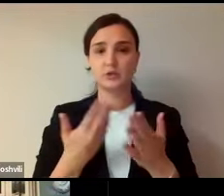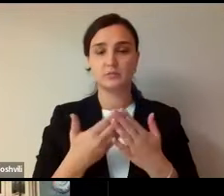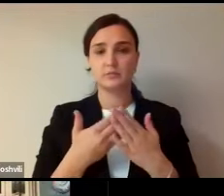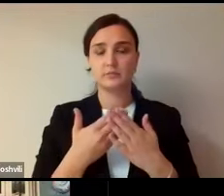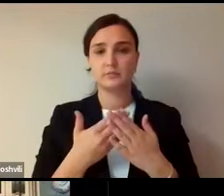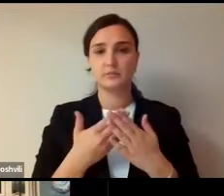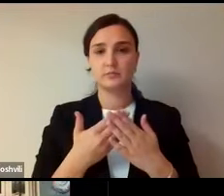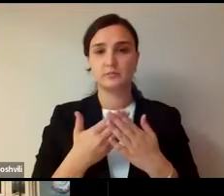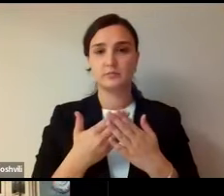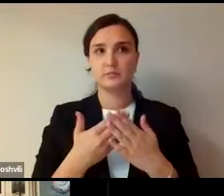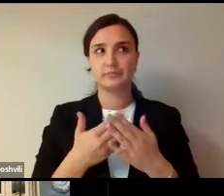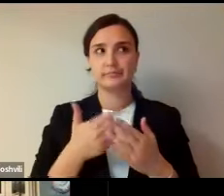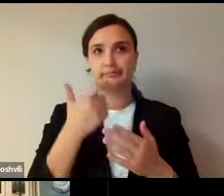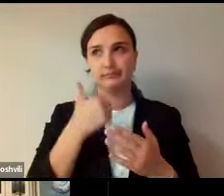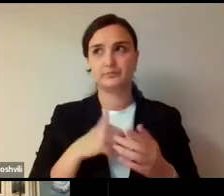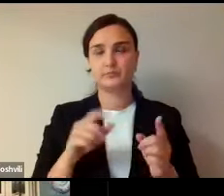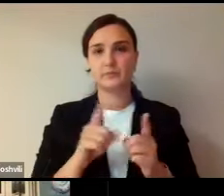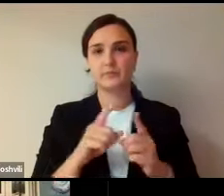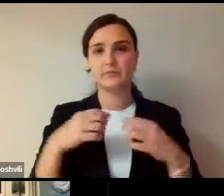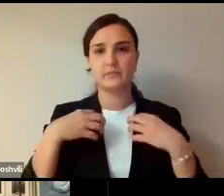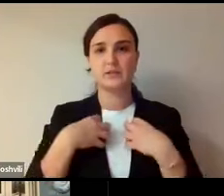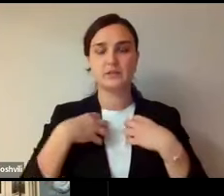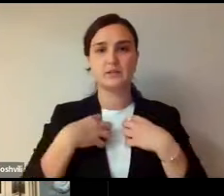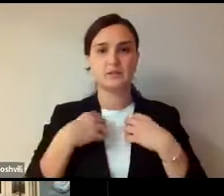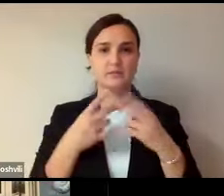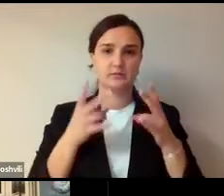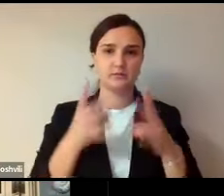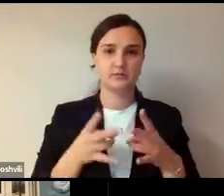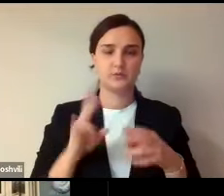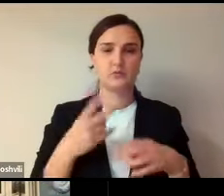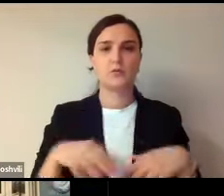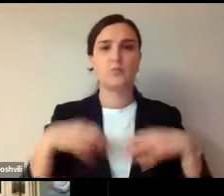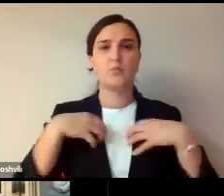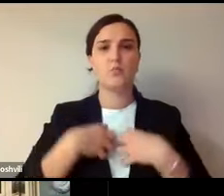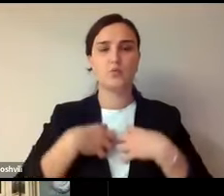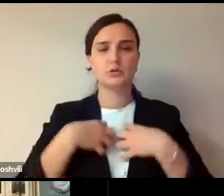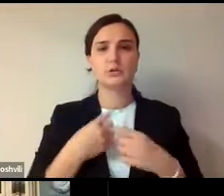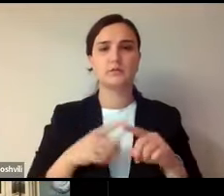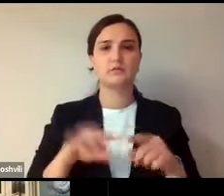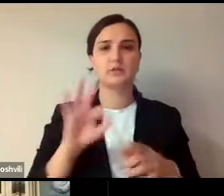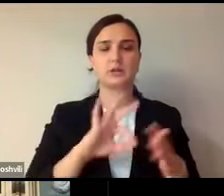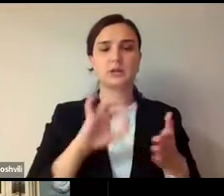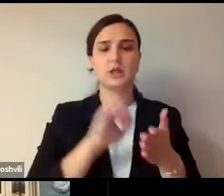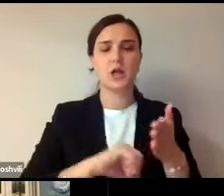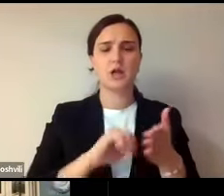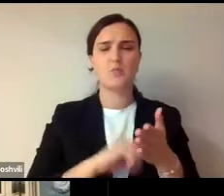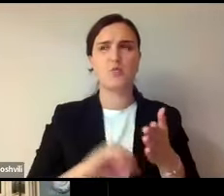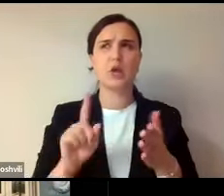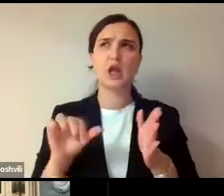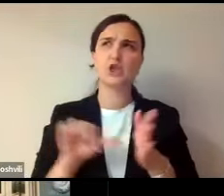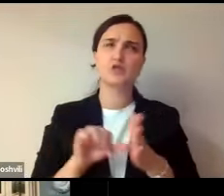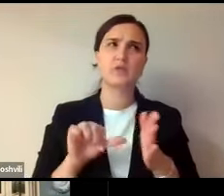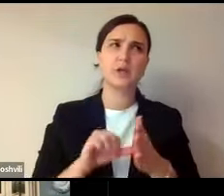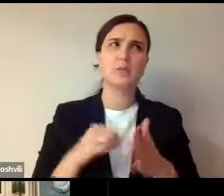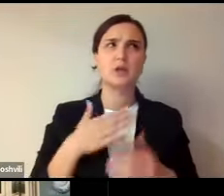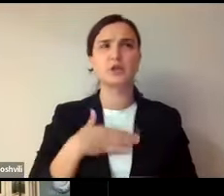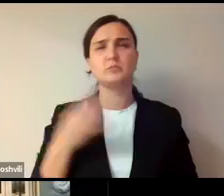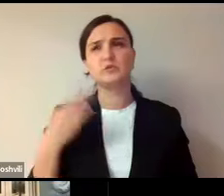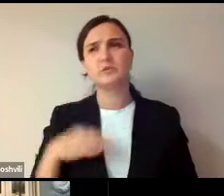ჩაიგდოთ თავი სევდიანობაში, მოწყენილობაში იმის გამო, რომ აი რა ეშველება ვთქვათ